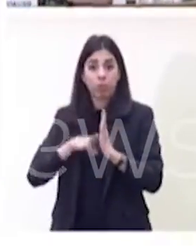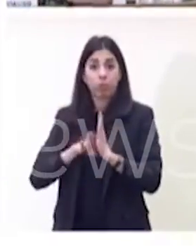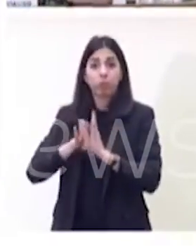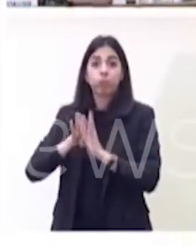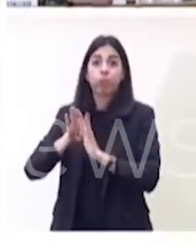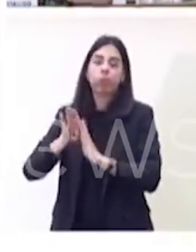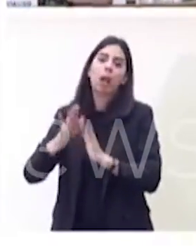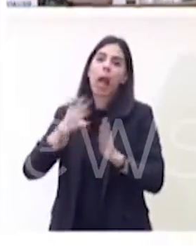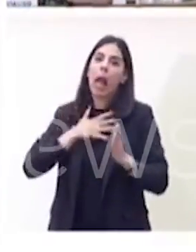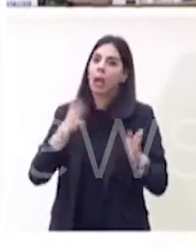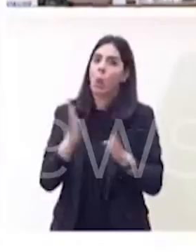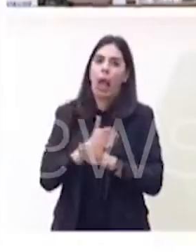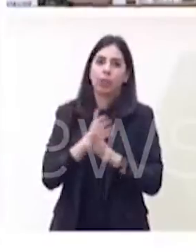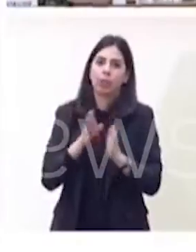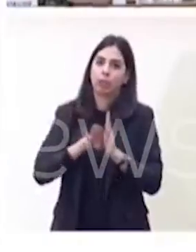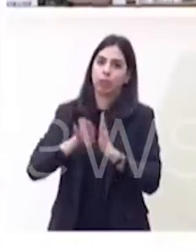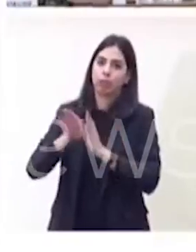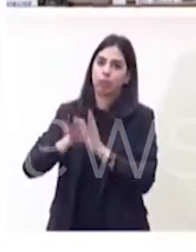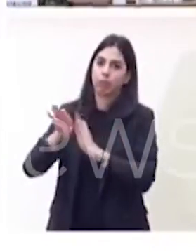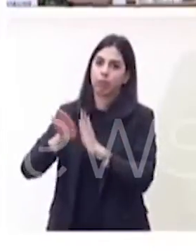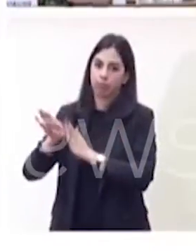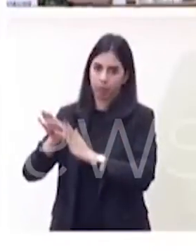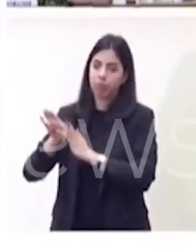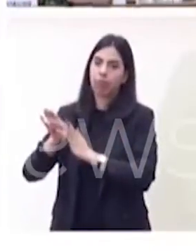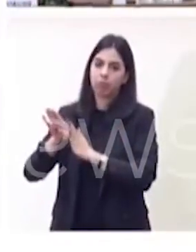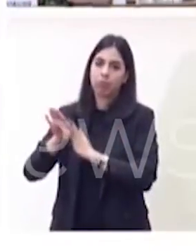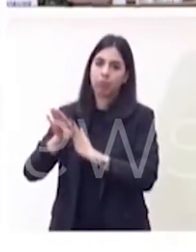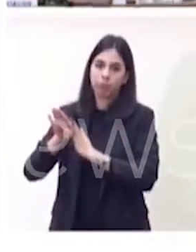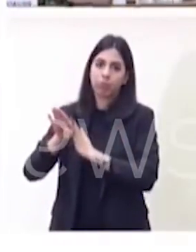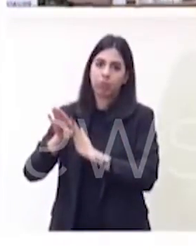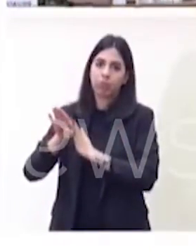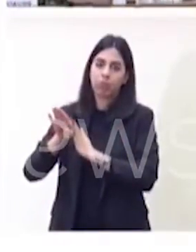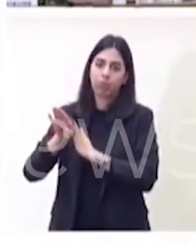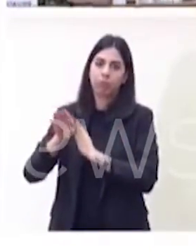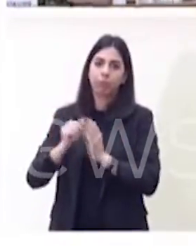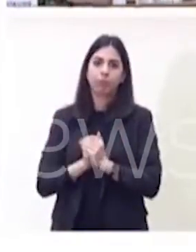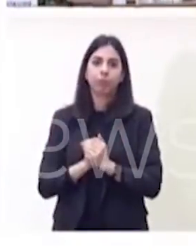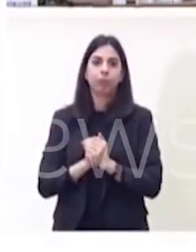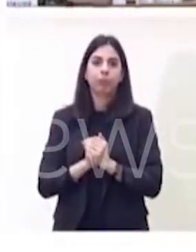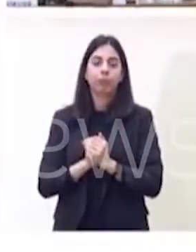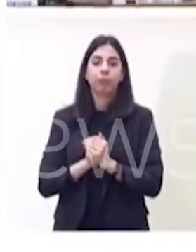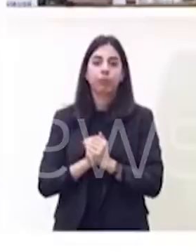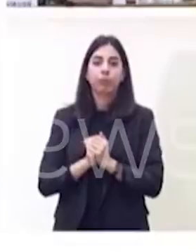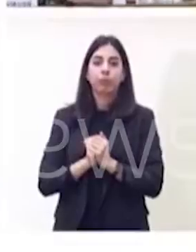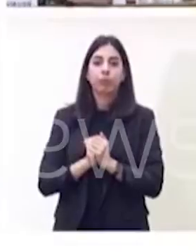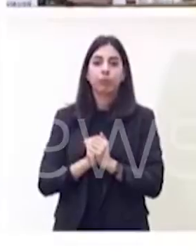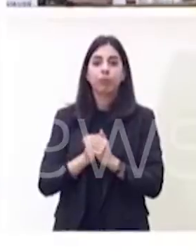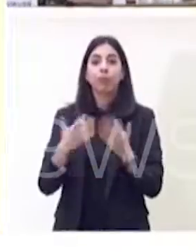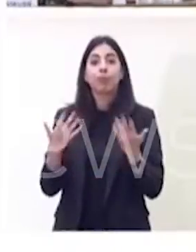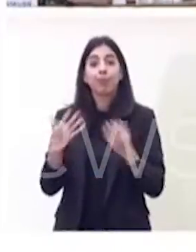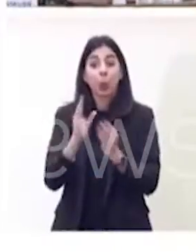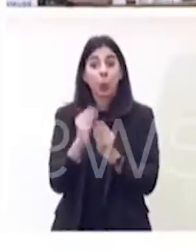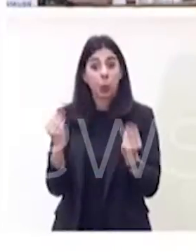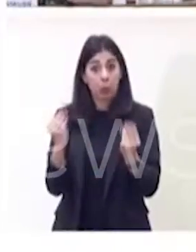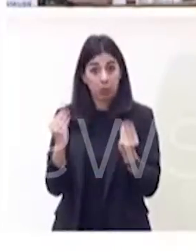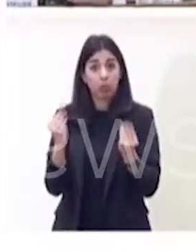avvenendo un po in tutte le fasce di età quindi colpi in maniera con intensità diversa ma un po in tutte le fasce di età dal punto di vista dell'età più